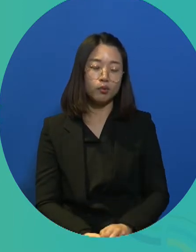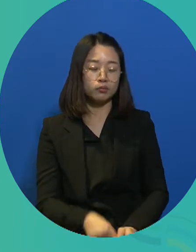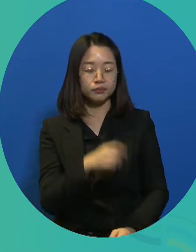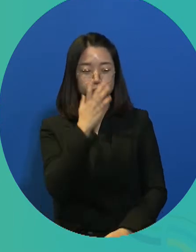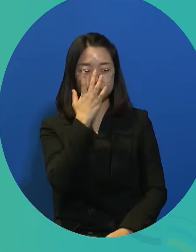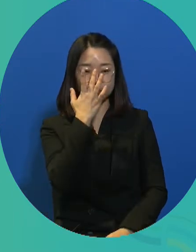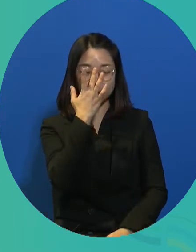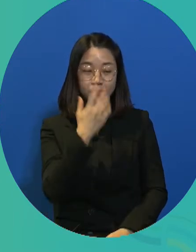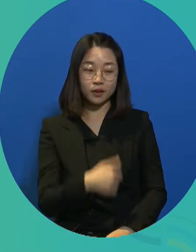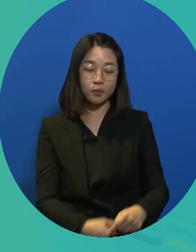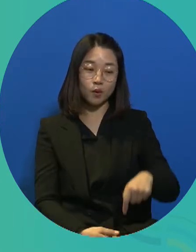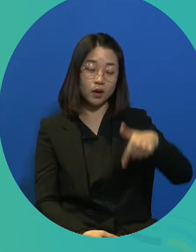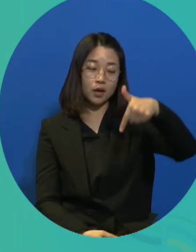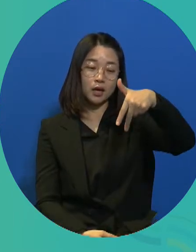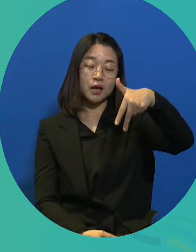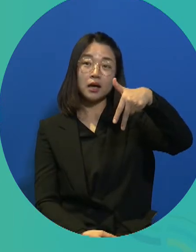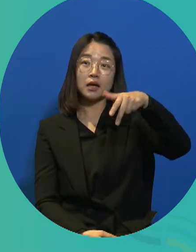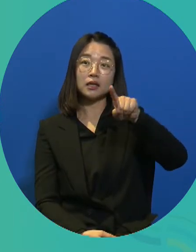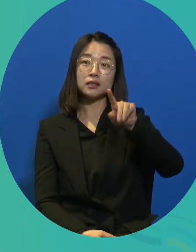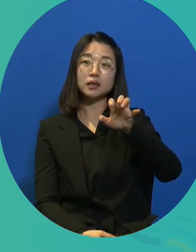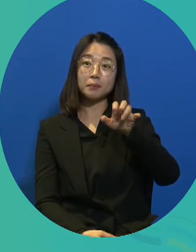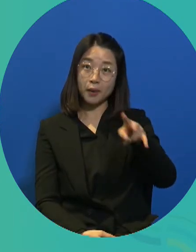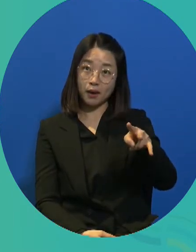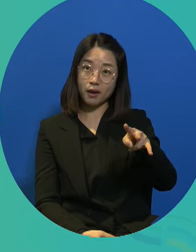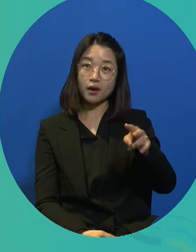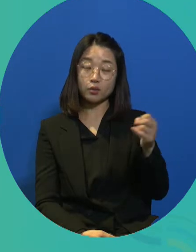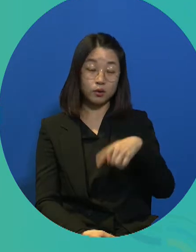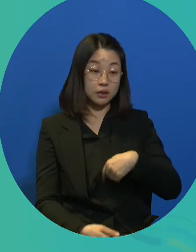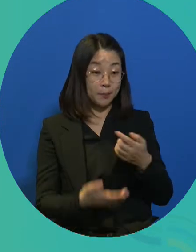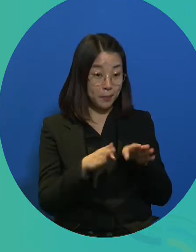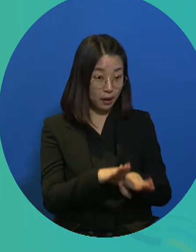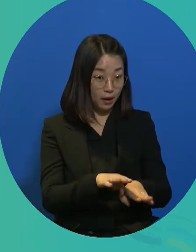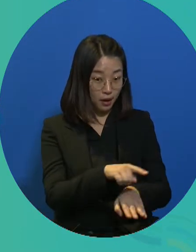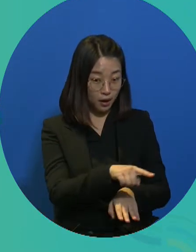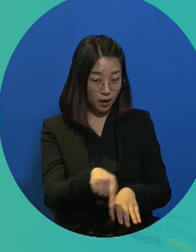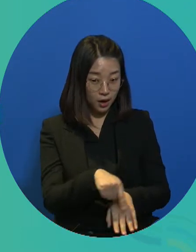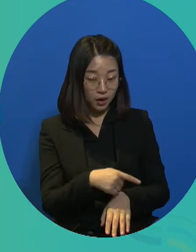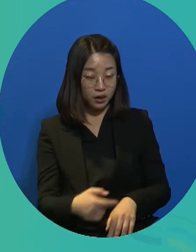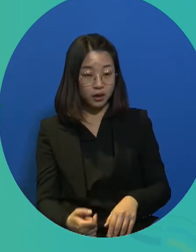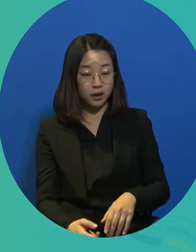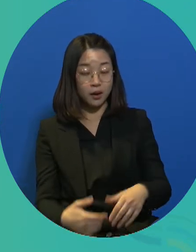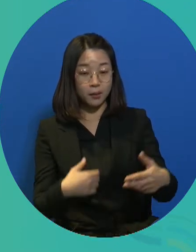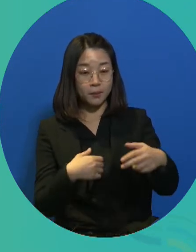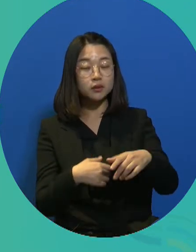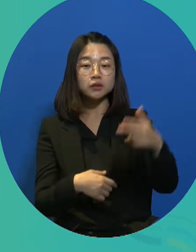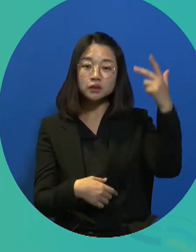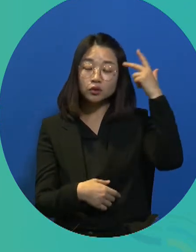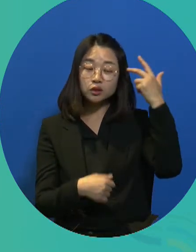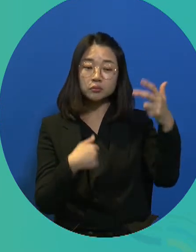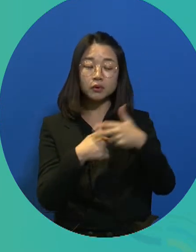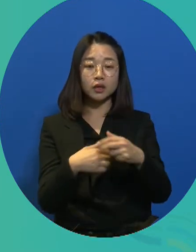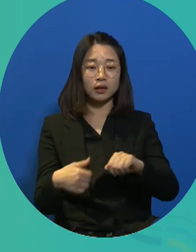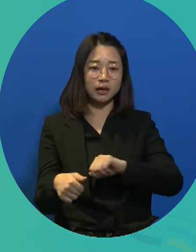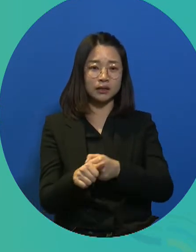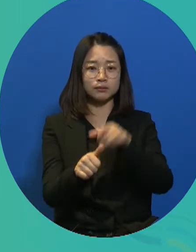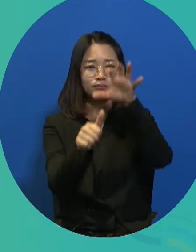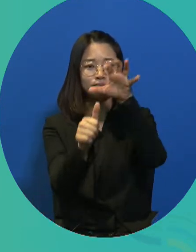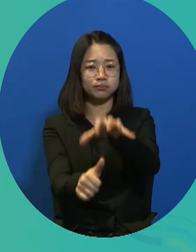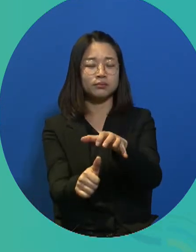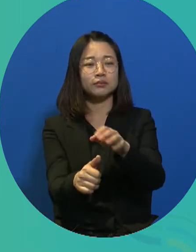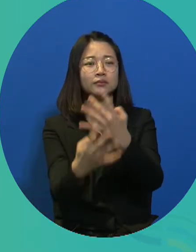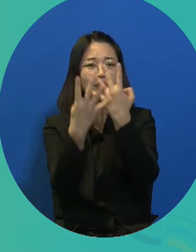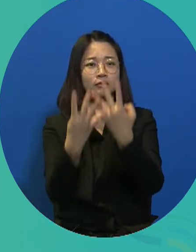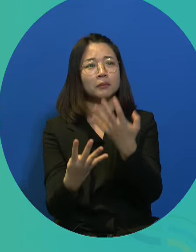학습장애나 혹은 자폐증을 안고 있는 성인이 병동에 강제 입원이 되고, 그리고 이런 병동은 여전히 기피